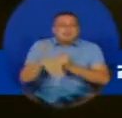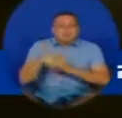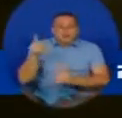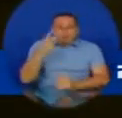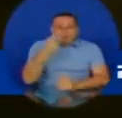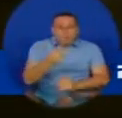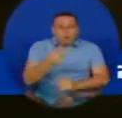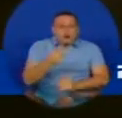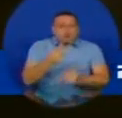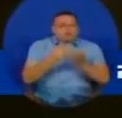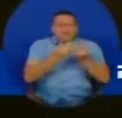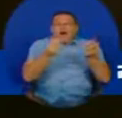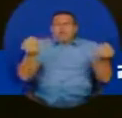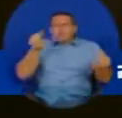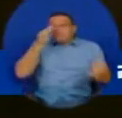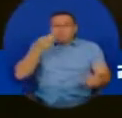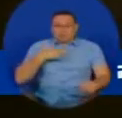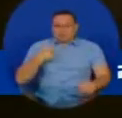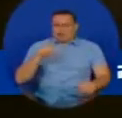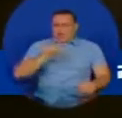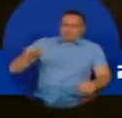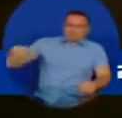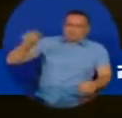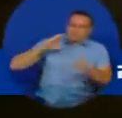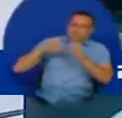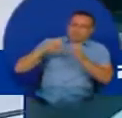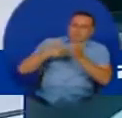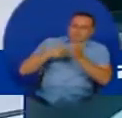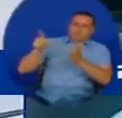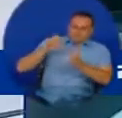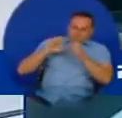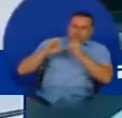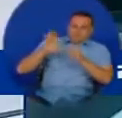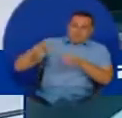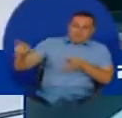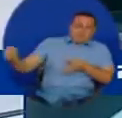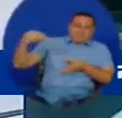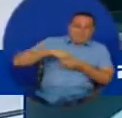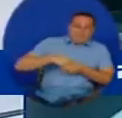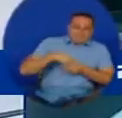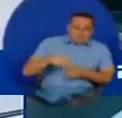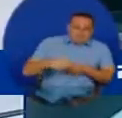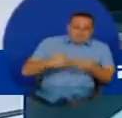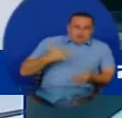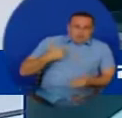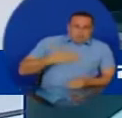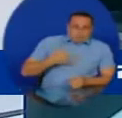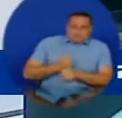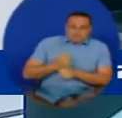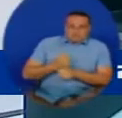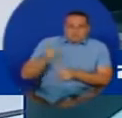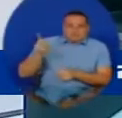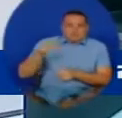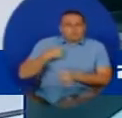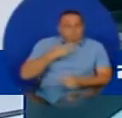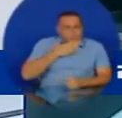שהמון מתשומת הלב התקשורתית, ואני לא בא להאשים את התקשורת, כי אני חושב שהתקשורת הולכת להיות שותפה למהלך הזה, בסופו של דבר לבוא ולאתגר את אותם פוליטיקאים.